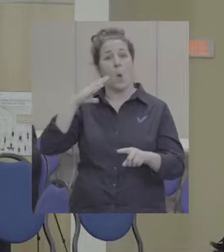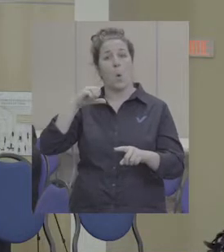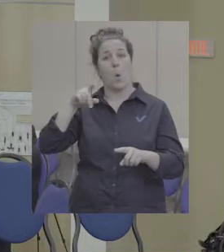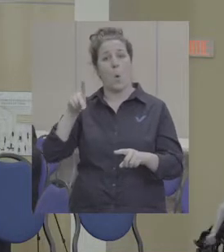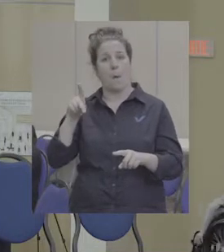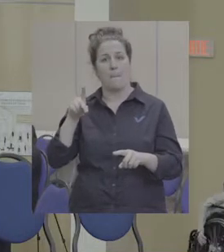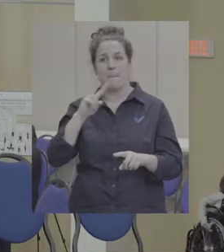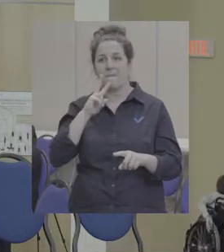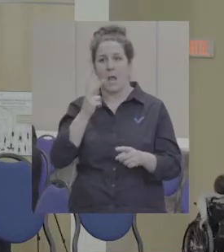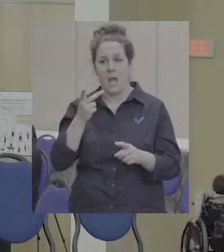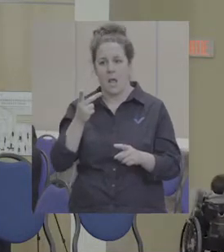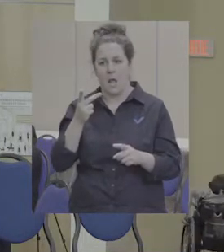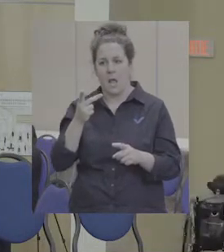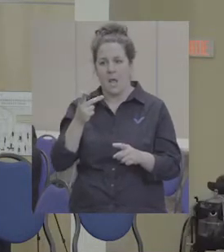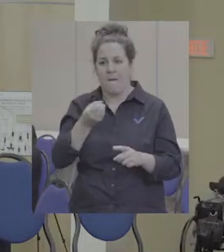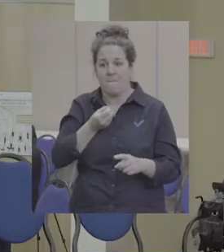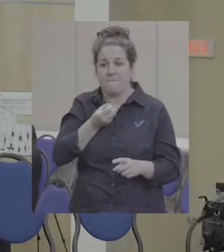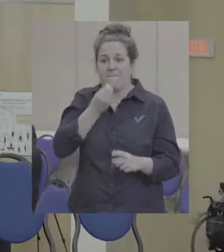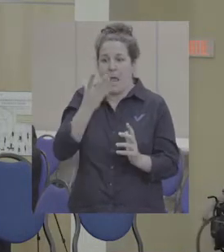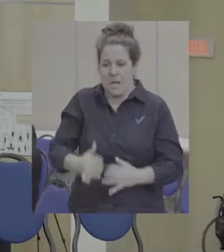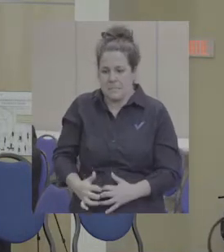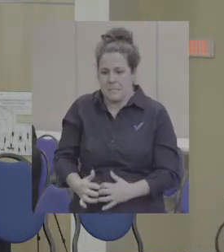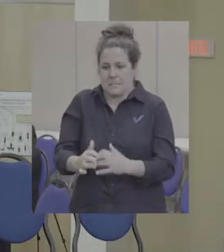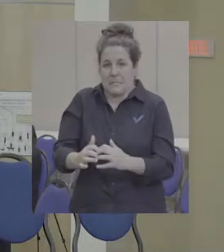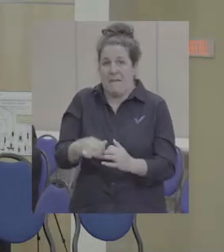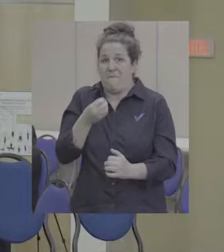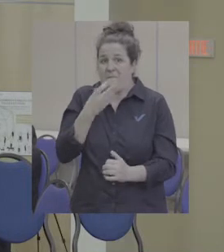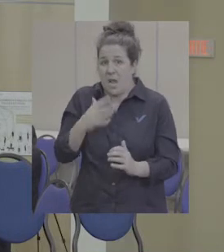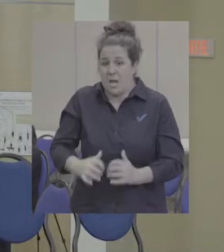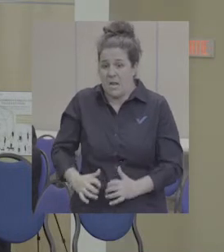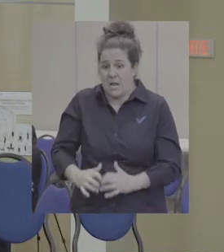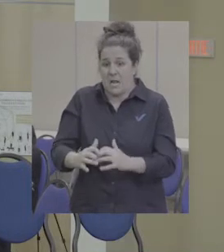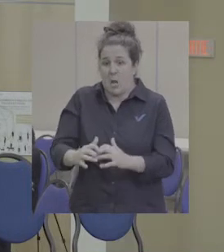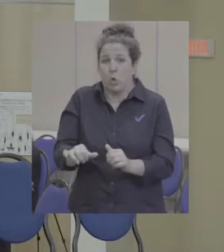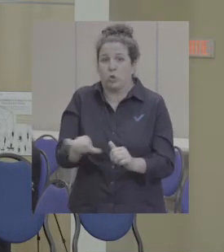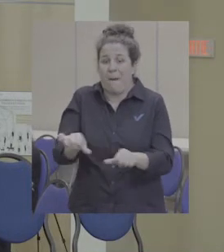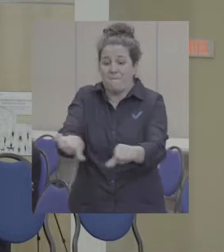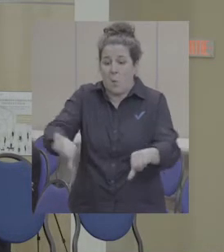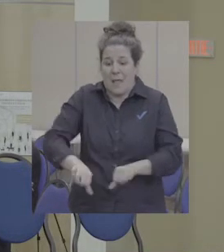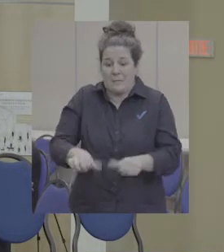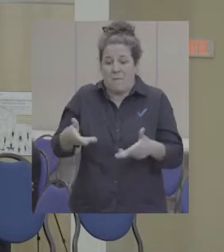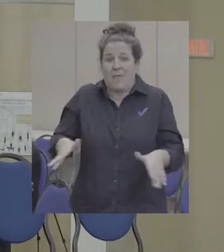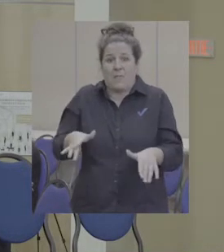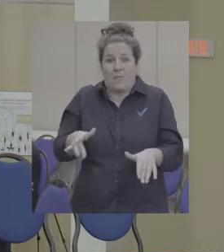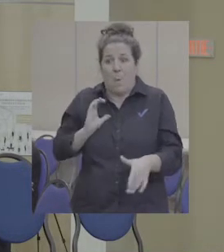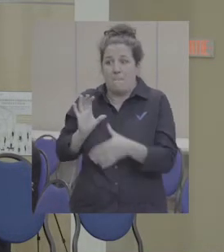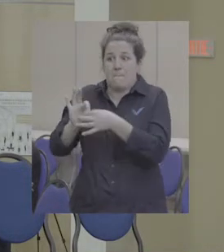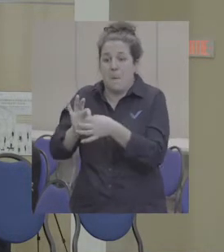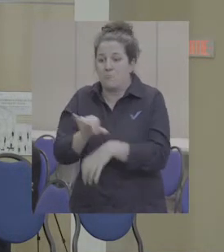coopérative sort à peine de terre, l'édifice sort à peine de terre. Il n'y a que les fondations qui sont faites.